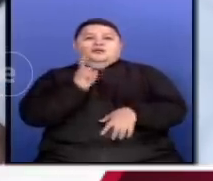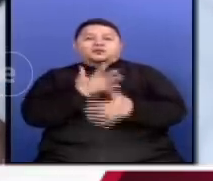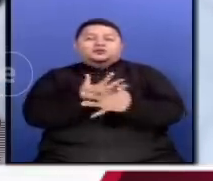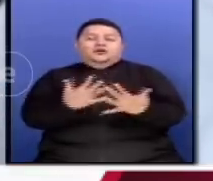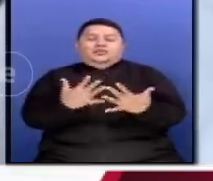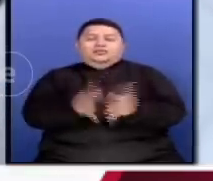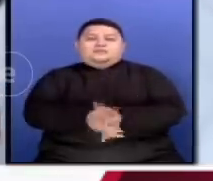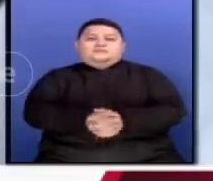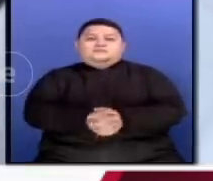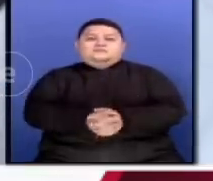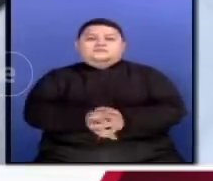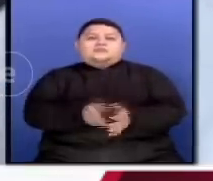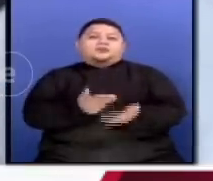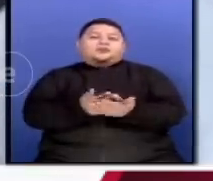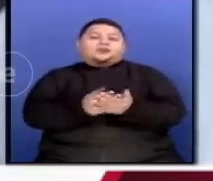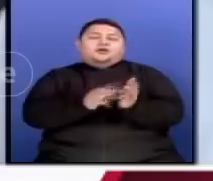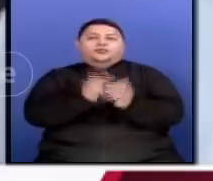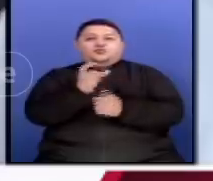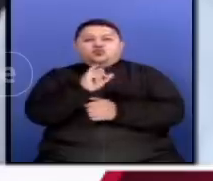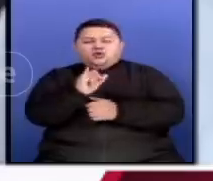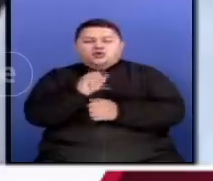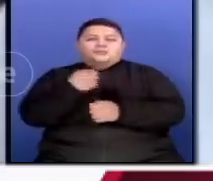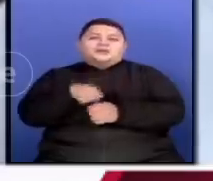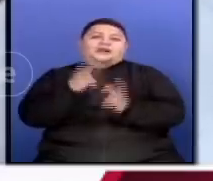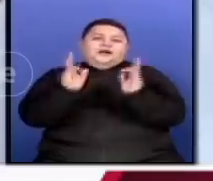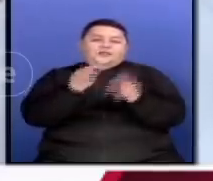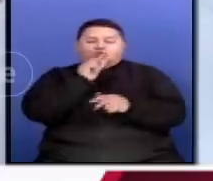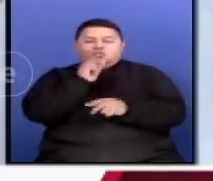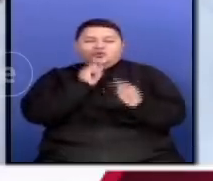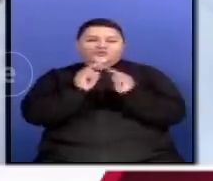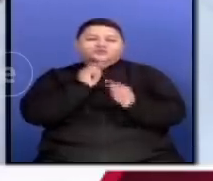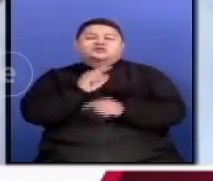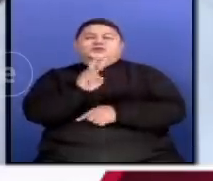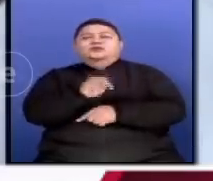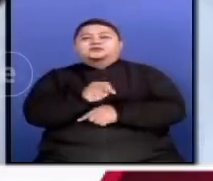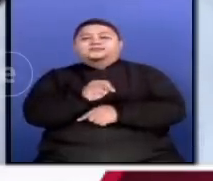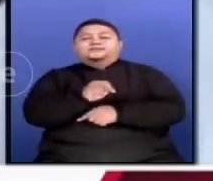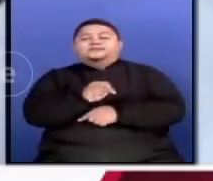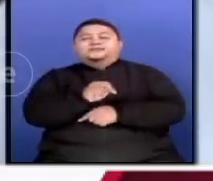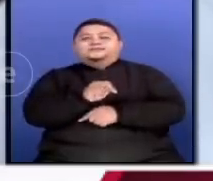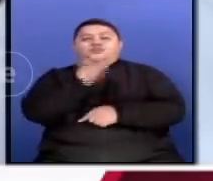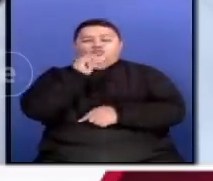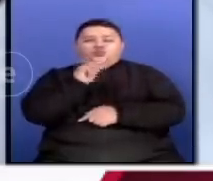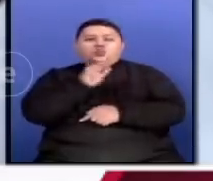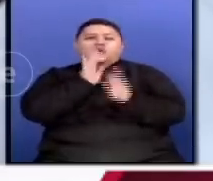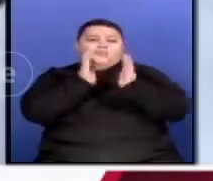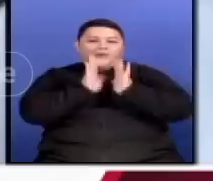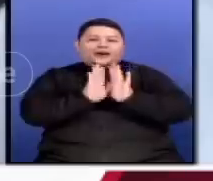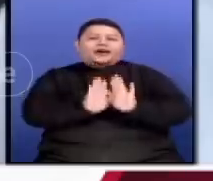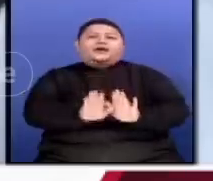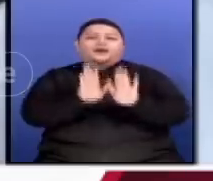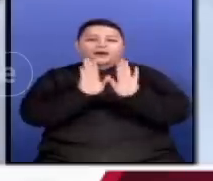masyarakat. Jadi saya minta Majelis Ulama dan Kementerian Agama membahas ini ya untuk menenangkan